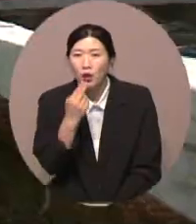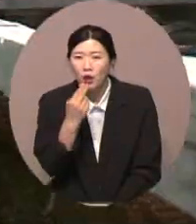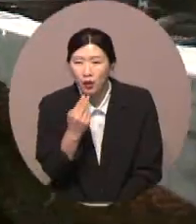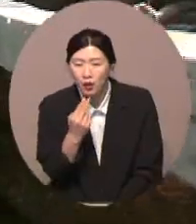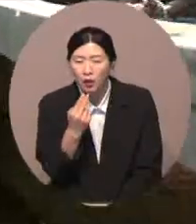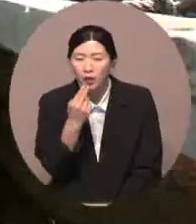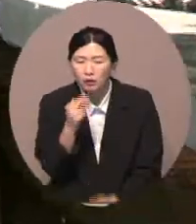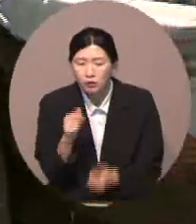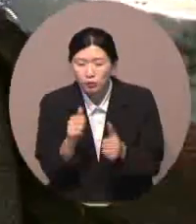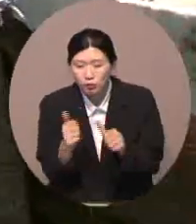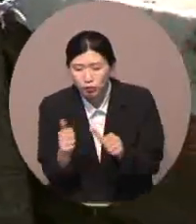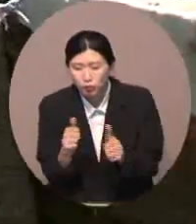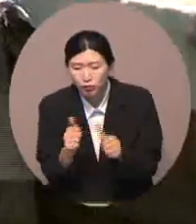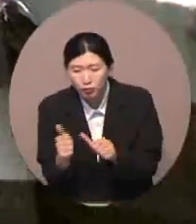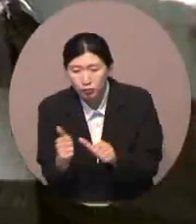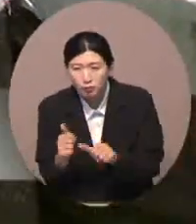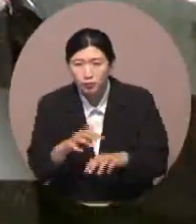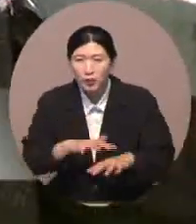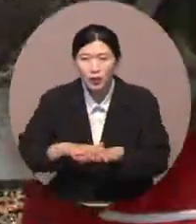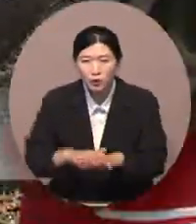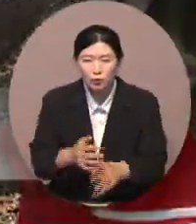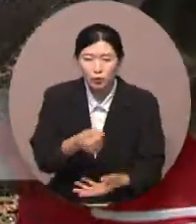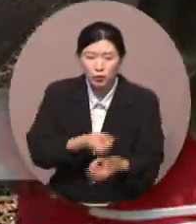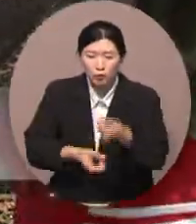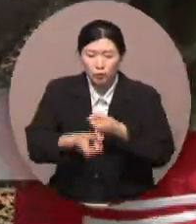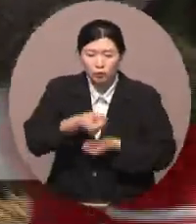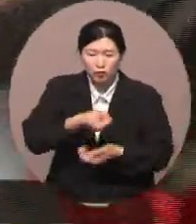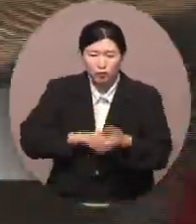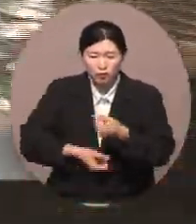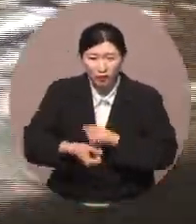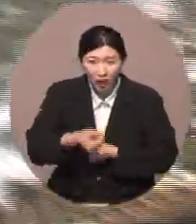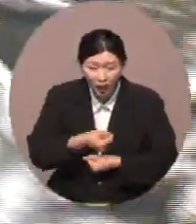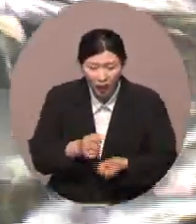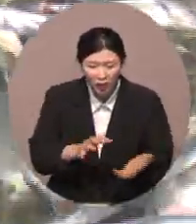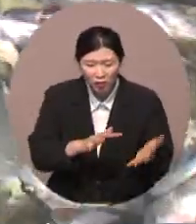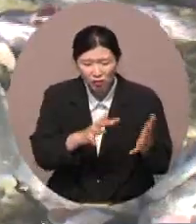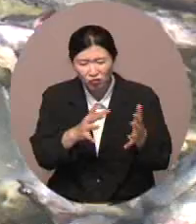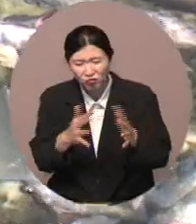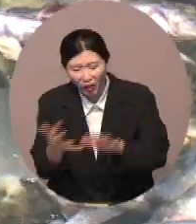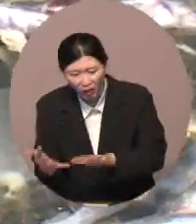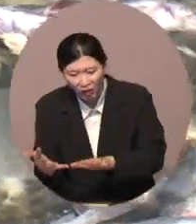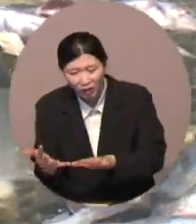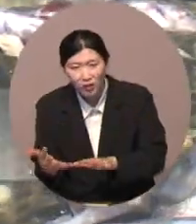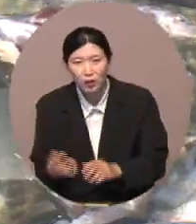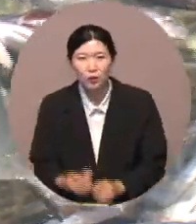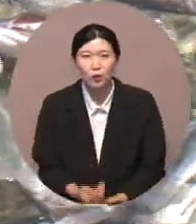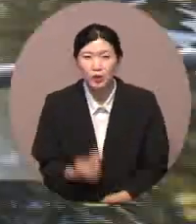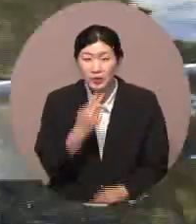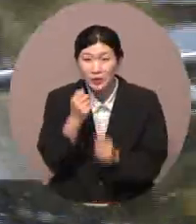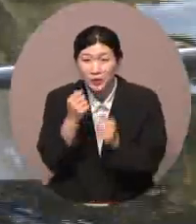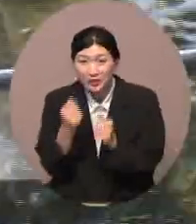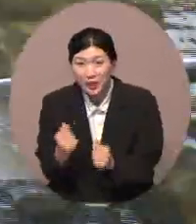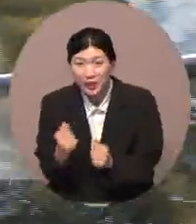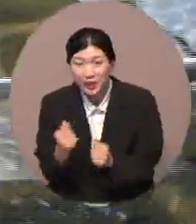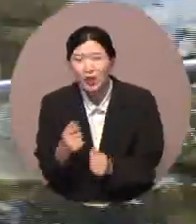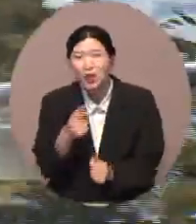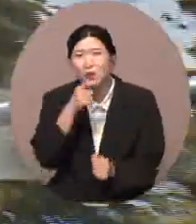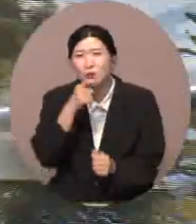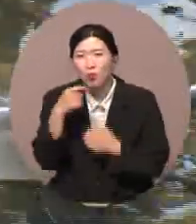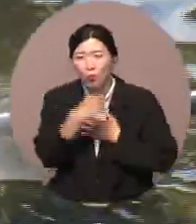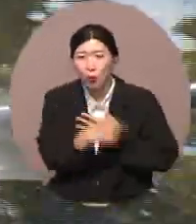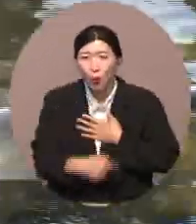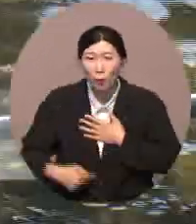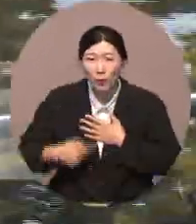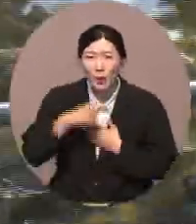이어갑니다 그물을 걷자 폐사에 가라앉았던 물고기 때가 떠오르고 살아남은 물고기 마저 높은 수온에 몸